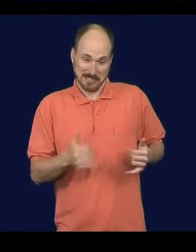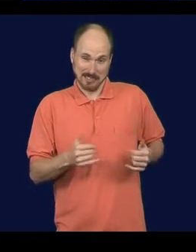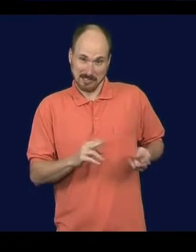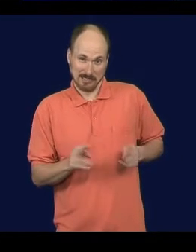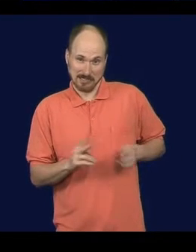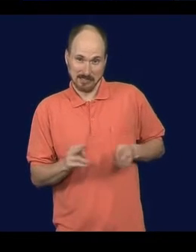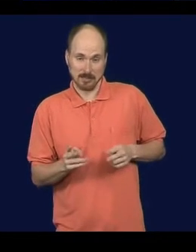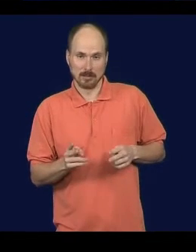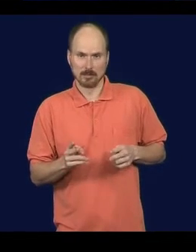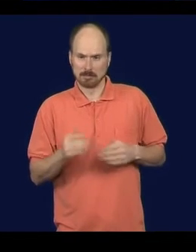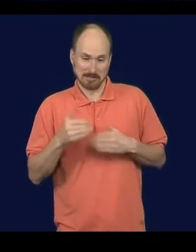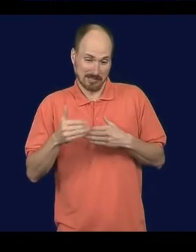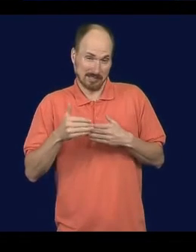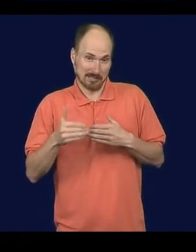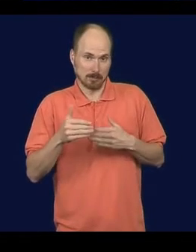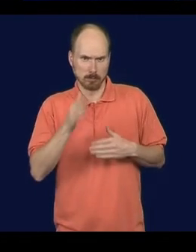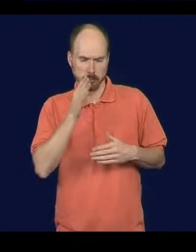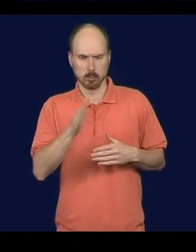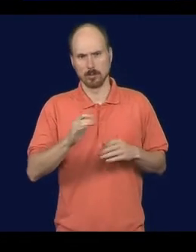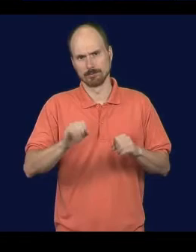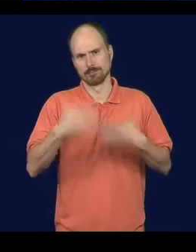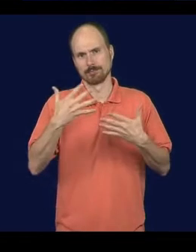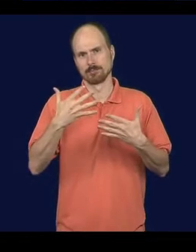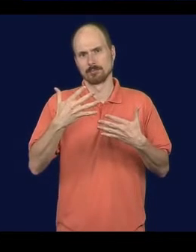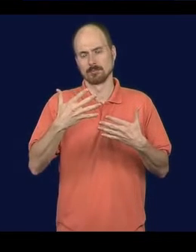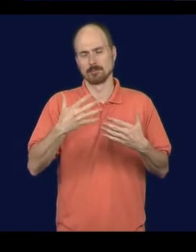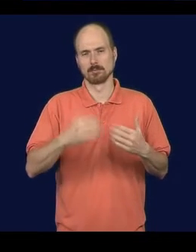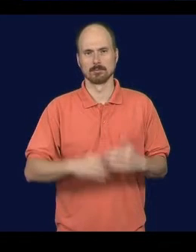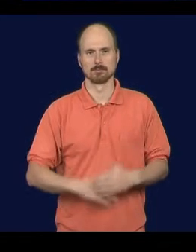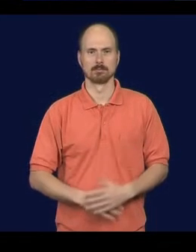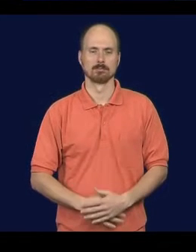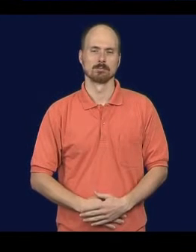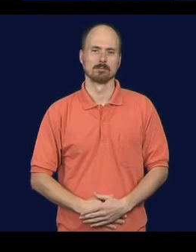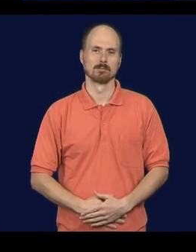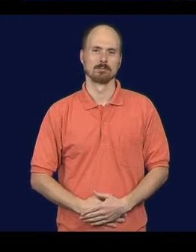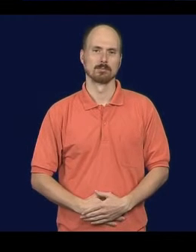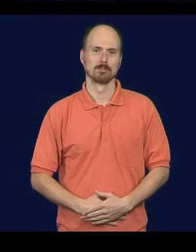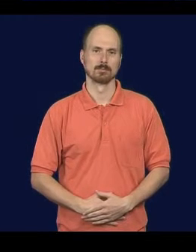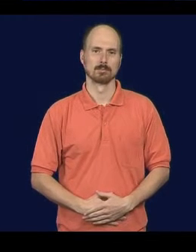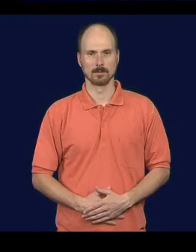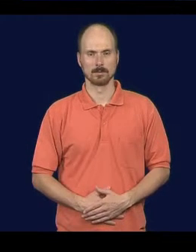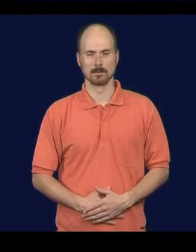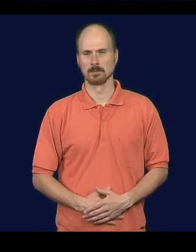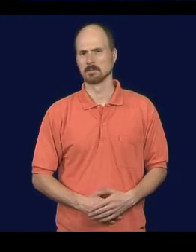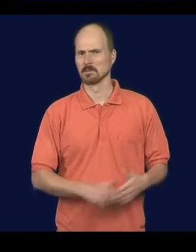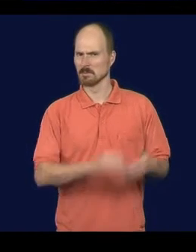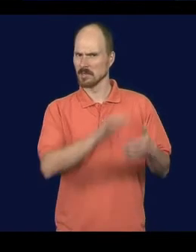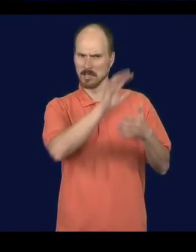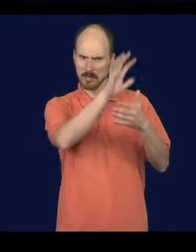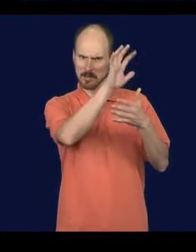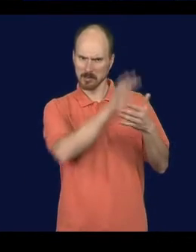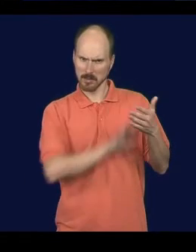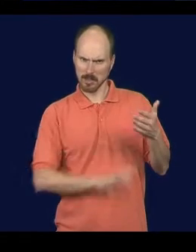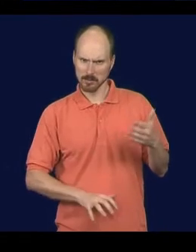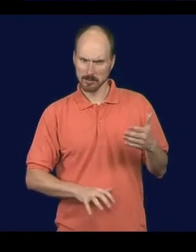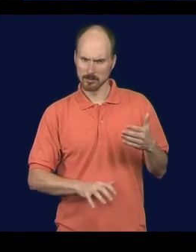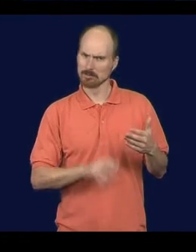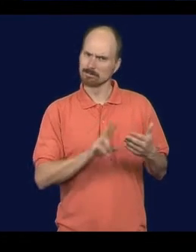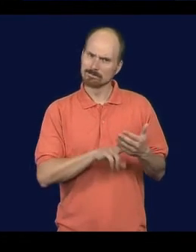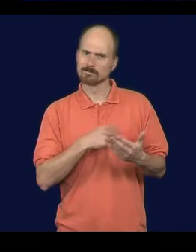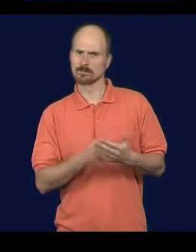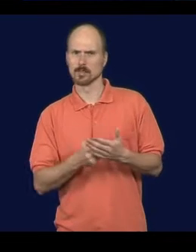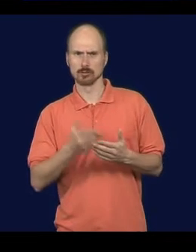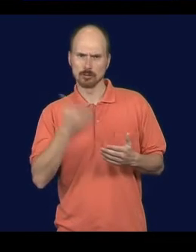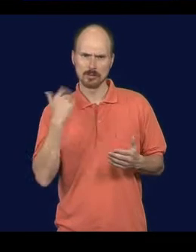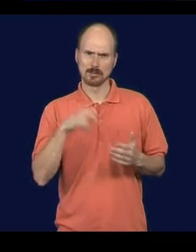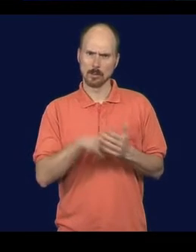a většinou bezhodné řidiče je třeba chodník další místo, kde je zaparkovat auto, ale proto se naše navigace